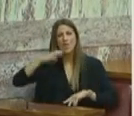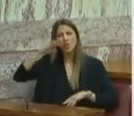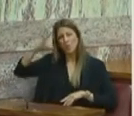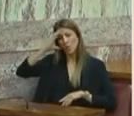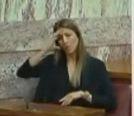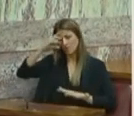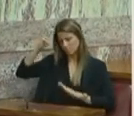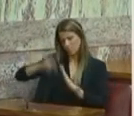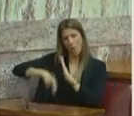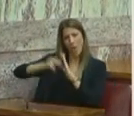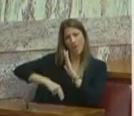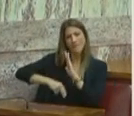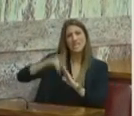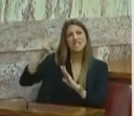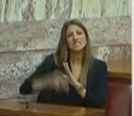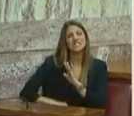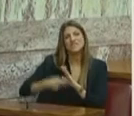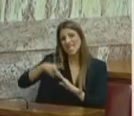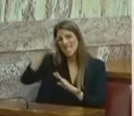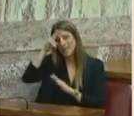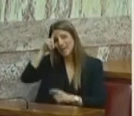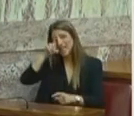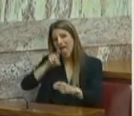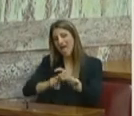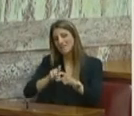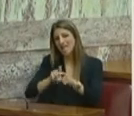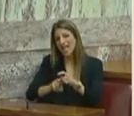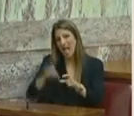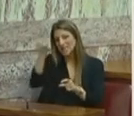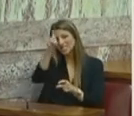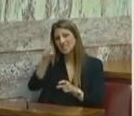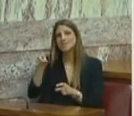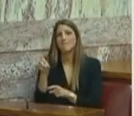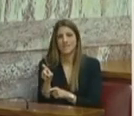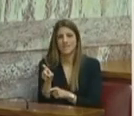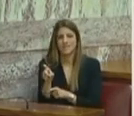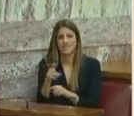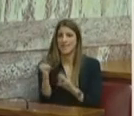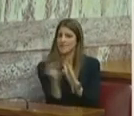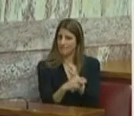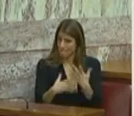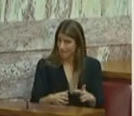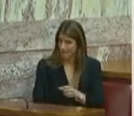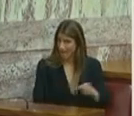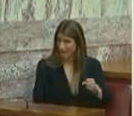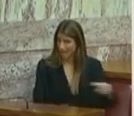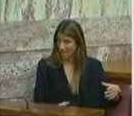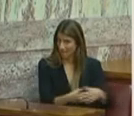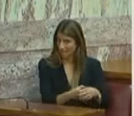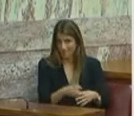και τερατώδεις συμβάσεις με τη Siemens. Είχε τη δική σας υπογραφή, κύριε της αριστεράς. Και επίσης να μην